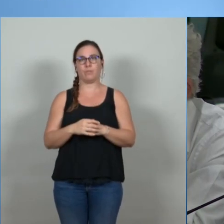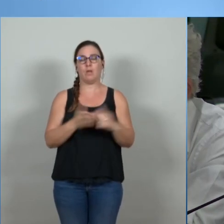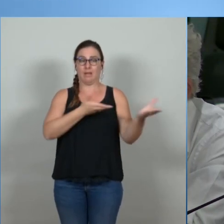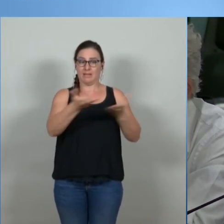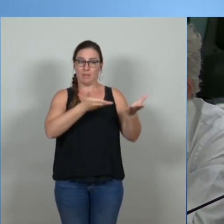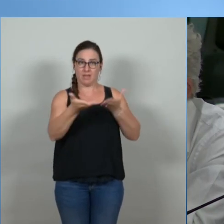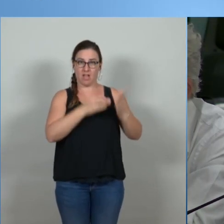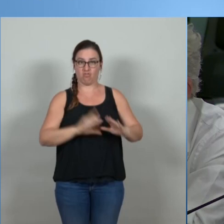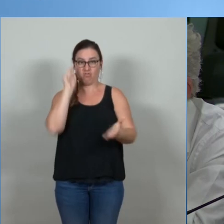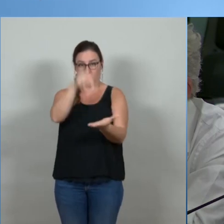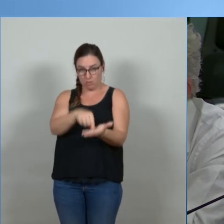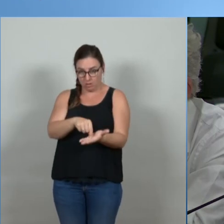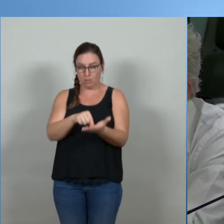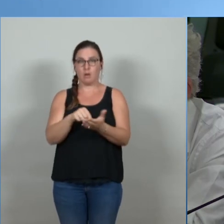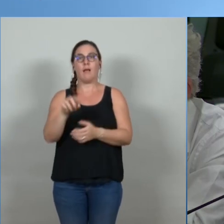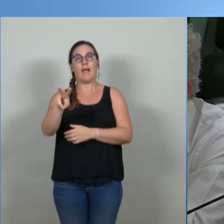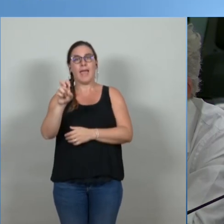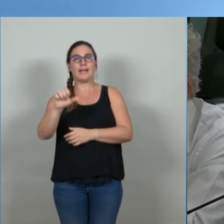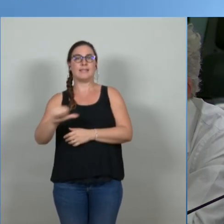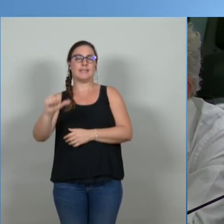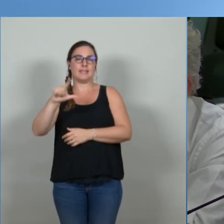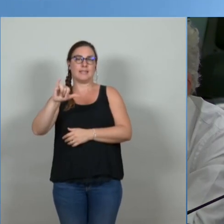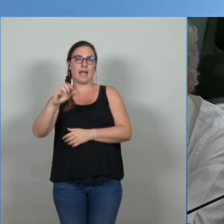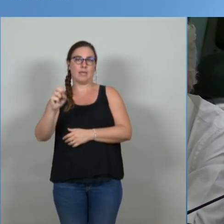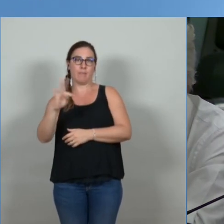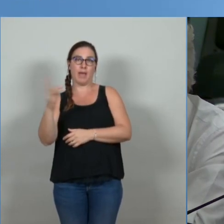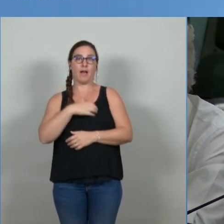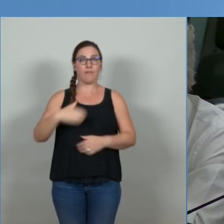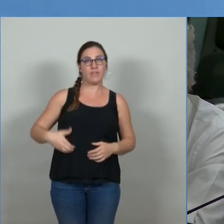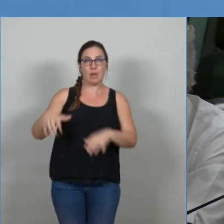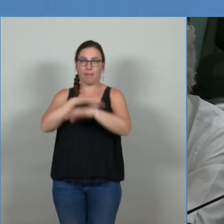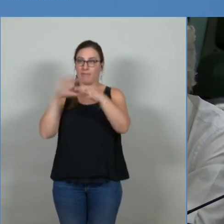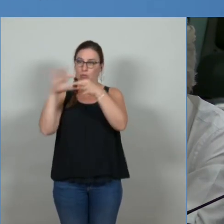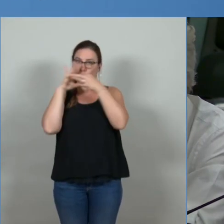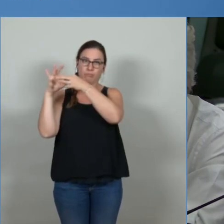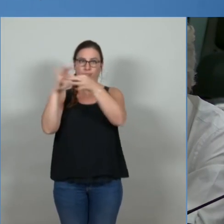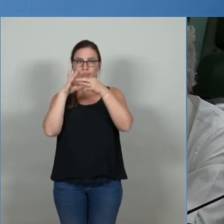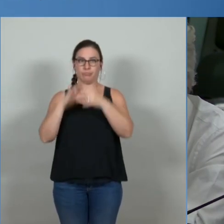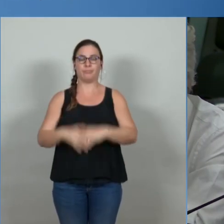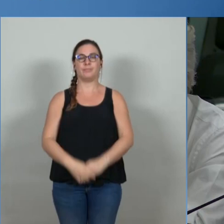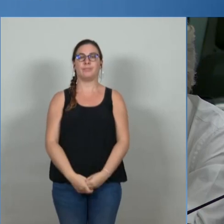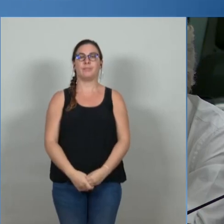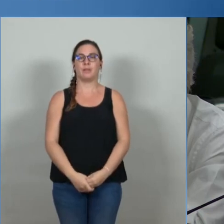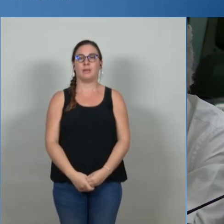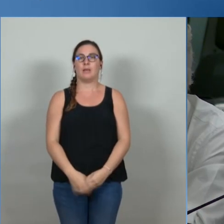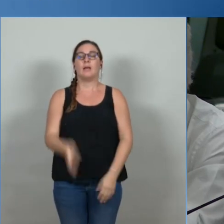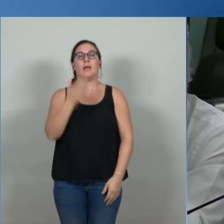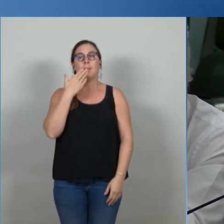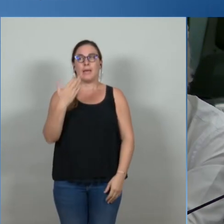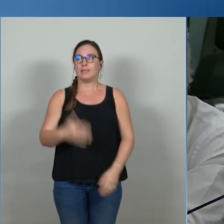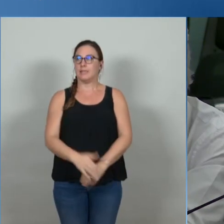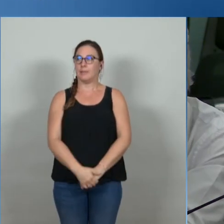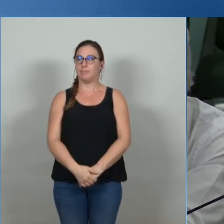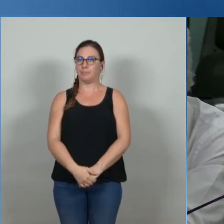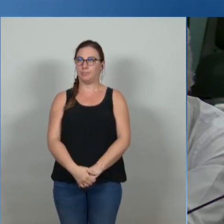l'espace dédié du terrain Aix Alibert en lien avec la ville et la préfecture je vous remercie